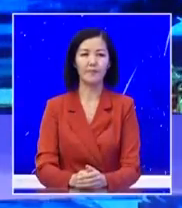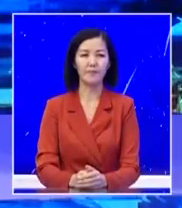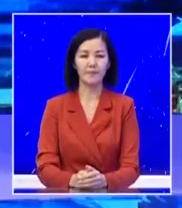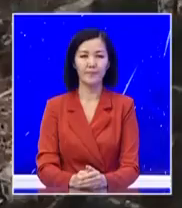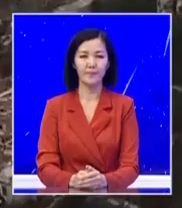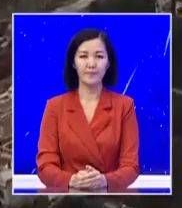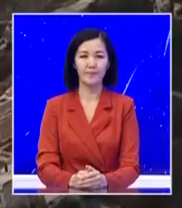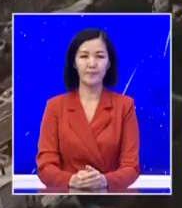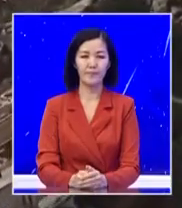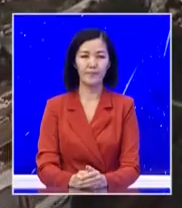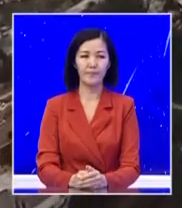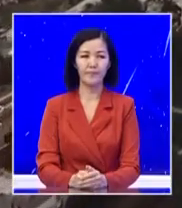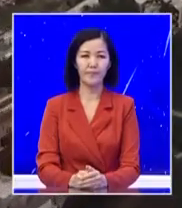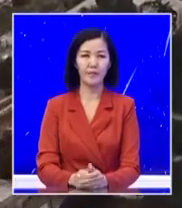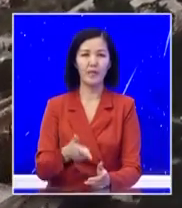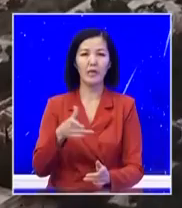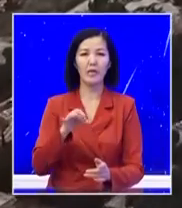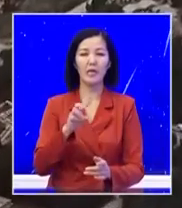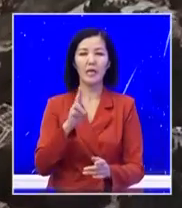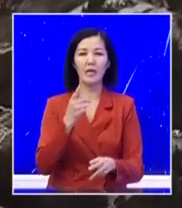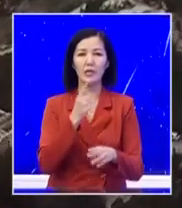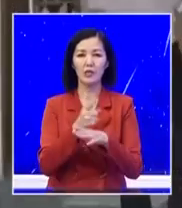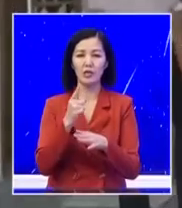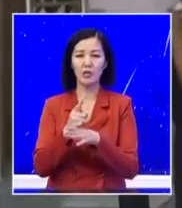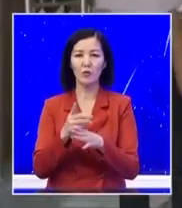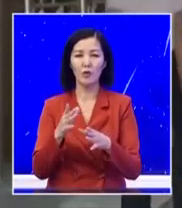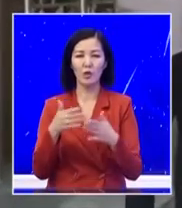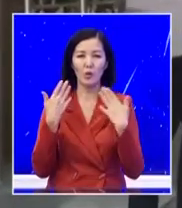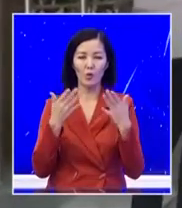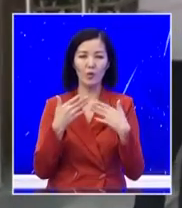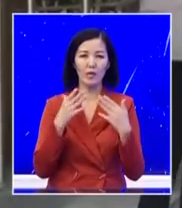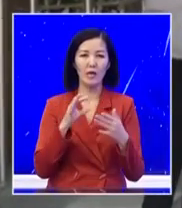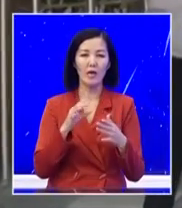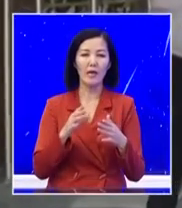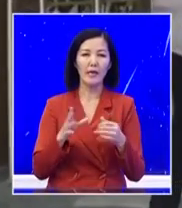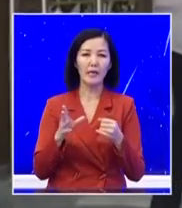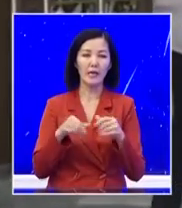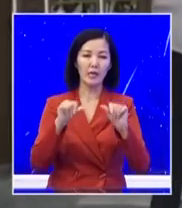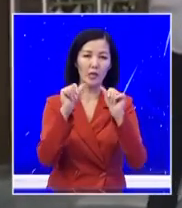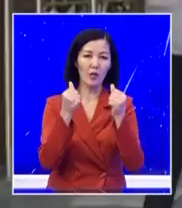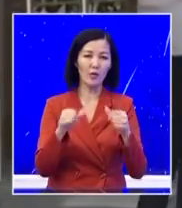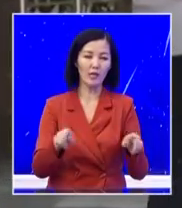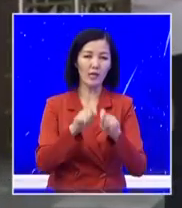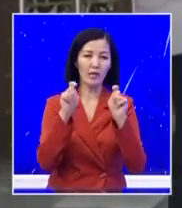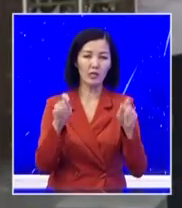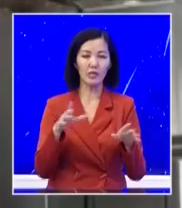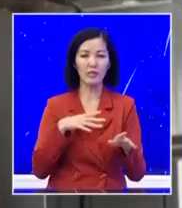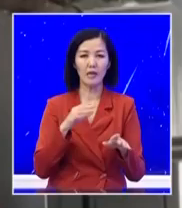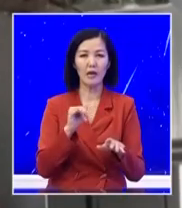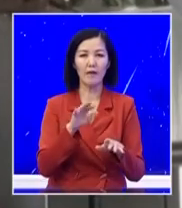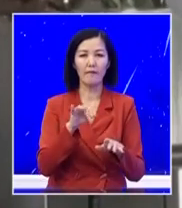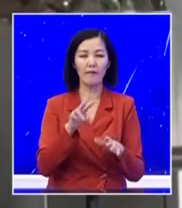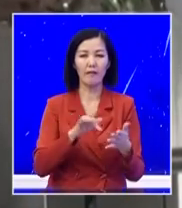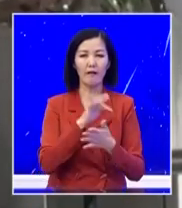топтамада. Грекияда шектеу шараларының жеңілдетуіне байланысты археологиялық ескерткіштер ашылды. Солардың бірі Афина